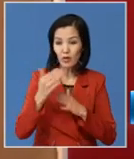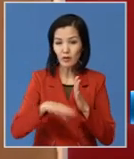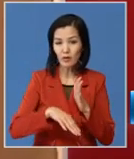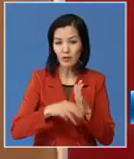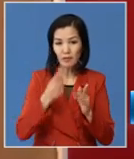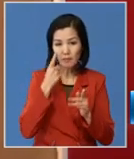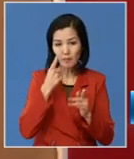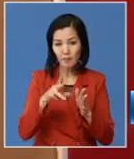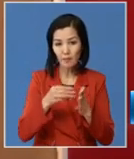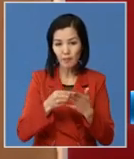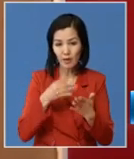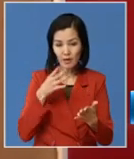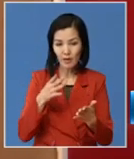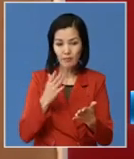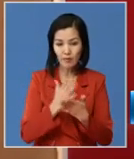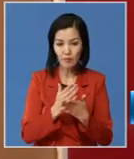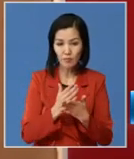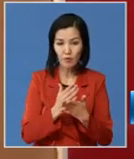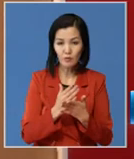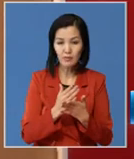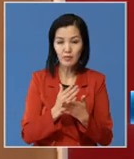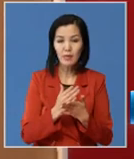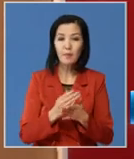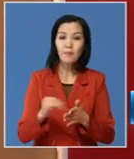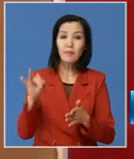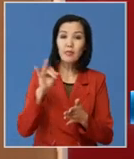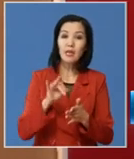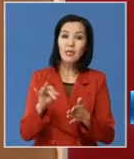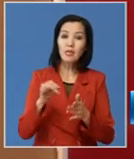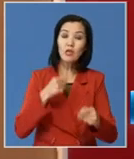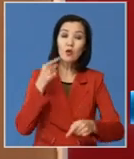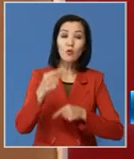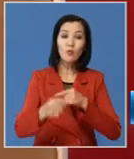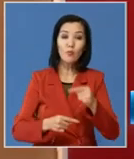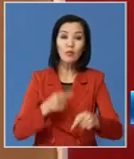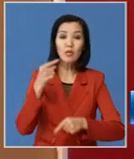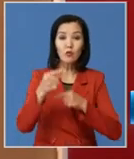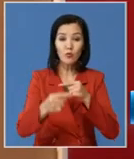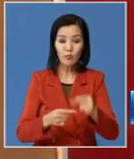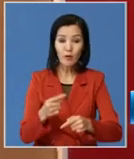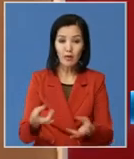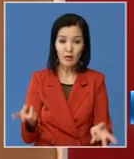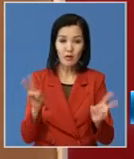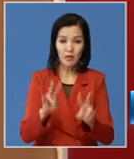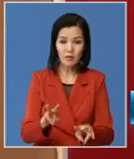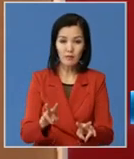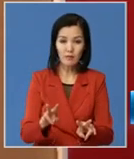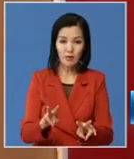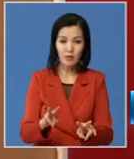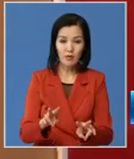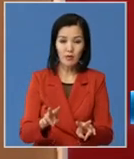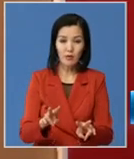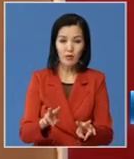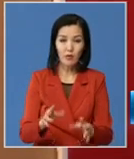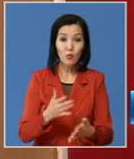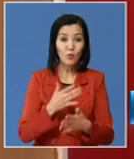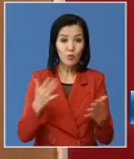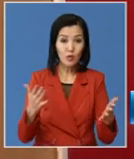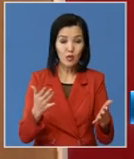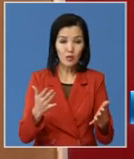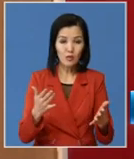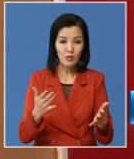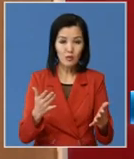айтылды. Мамандардың айтуынша бүгінде жобалау менеджерлеріне деген сұраныс жоғары. Оларды қажет ететін компания кәсіпорын көбейген.